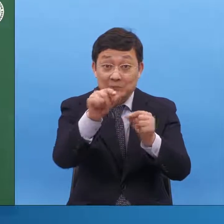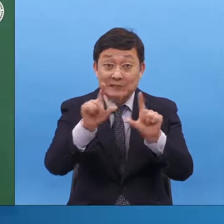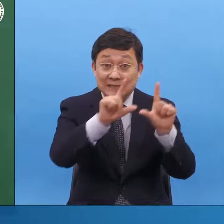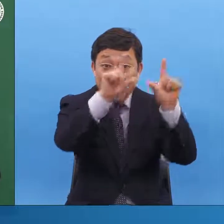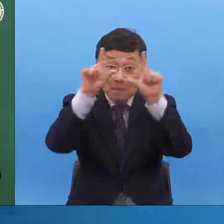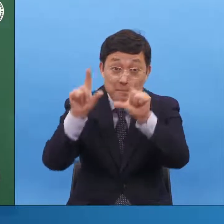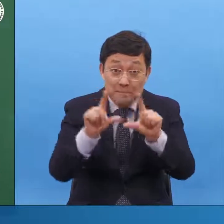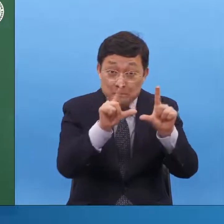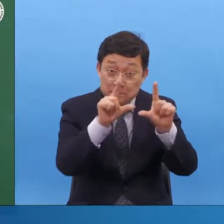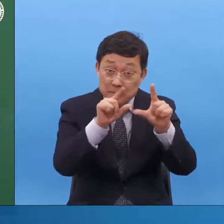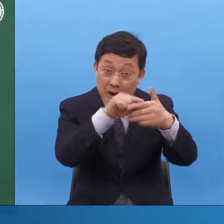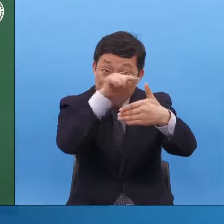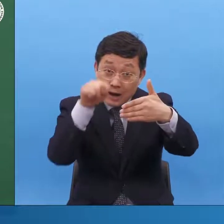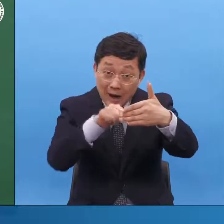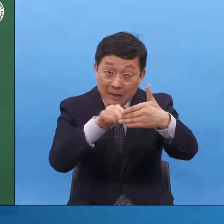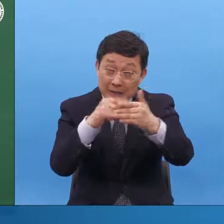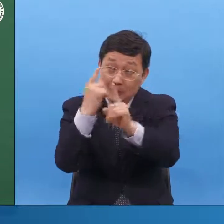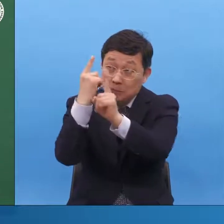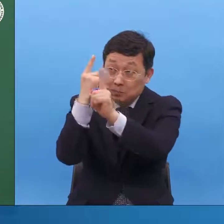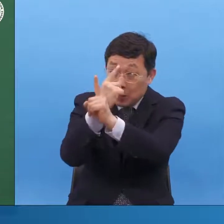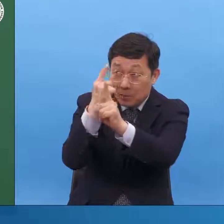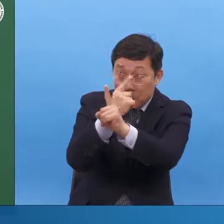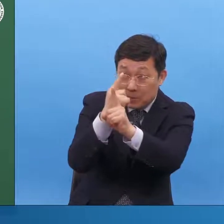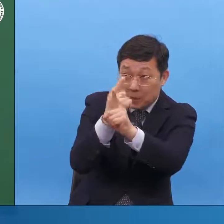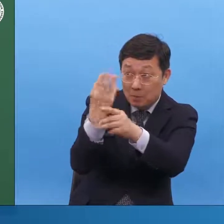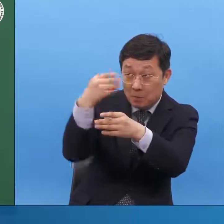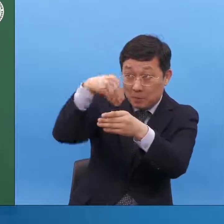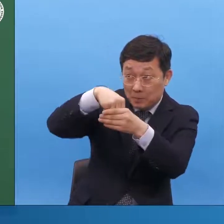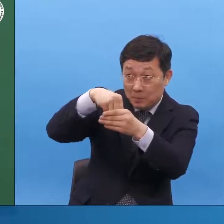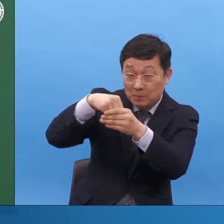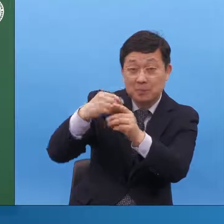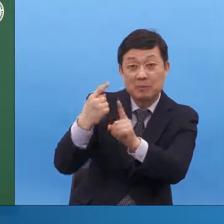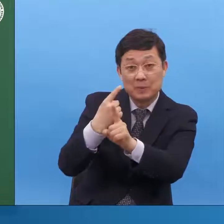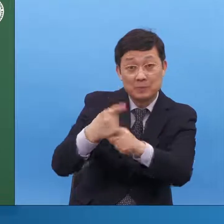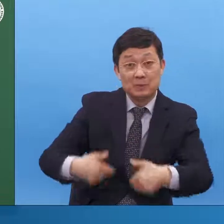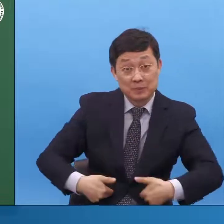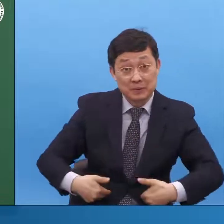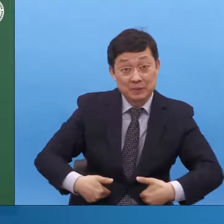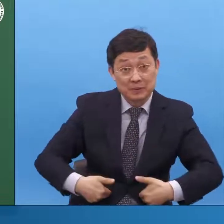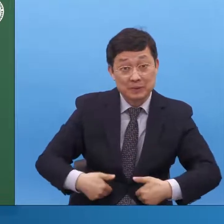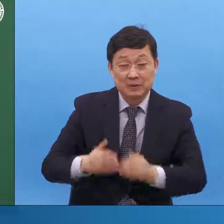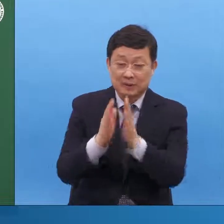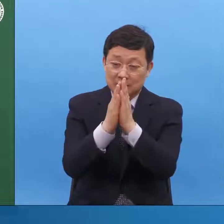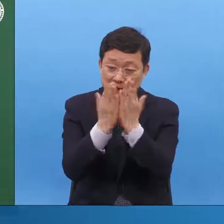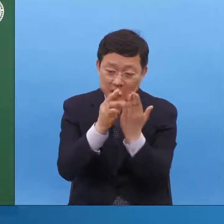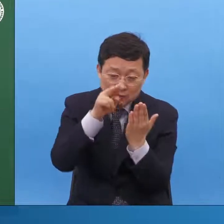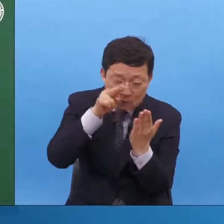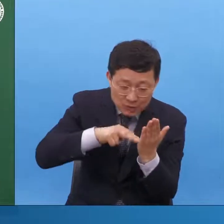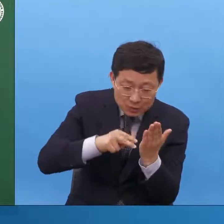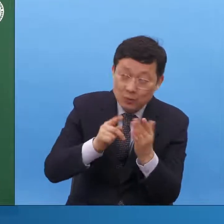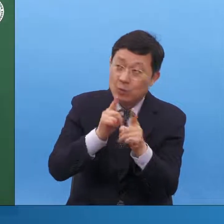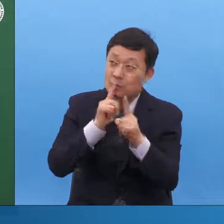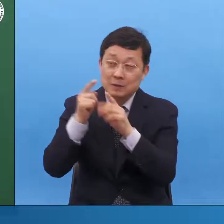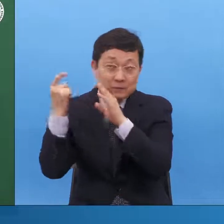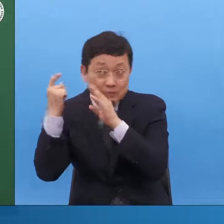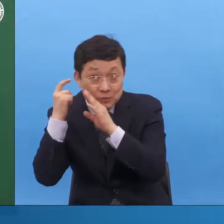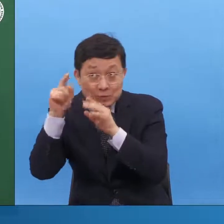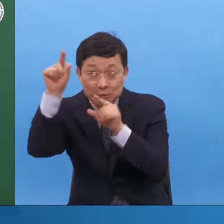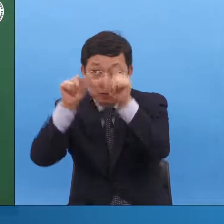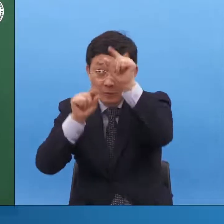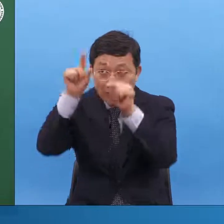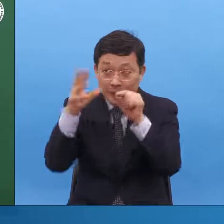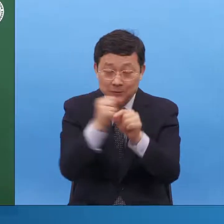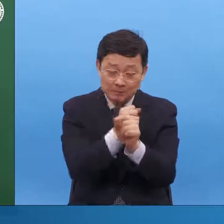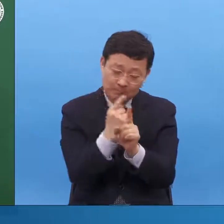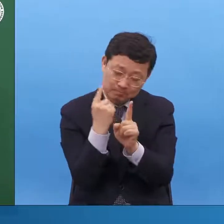edit. 편집은 말씀 듣고 책도 보고 이렇게 편집하는 거예요. 쭉 만들어요. Then for edit, you read books and you listen to the word and you continue